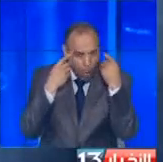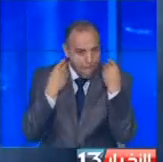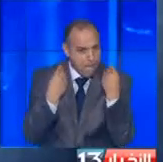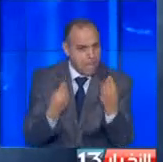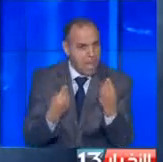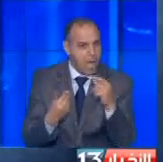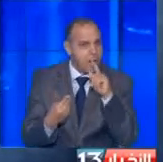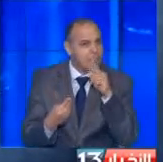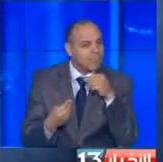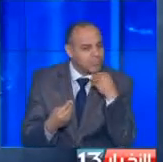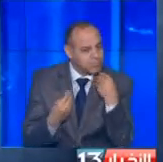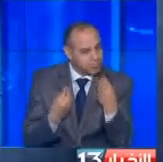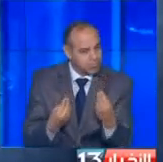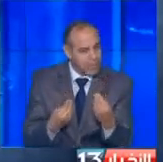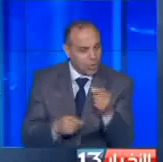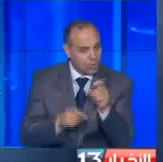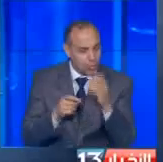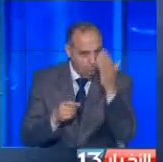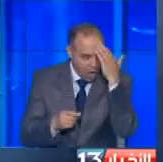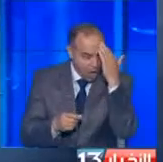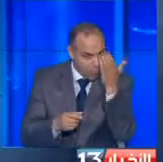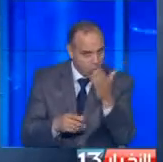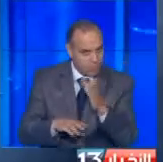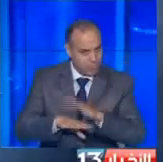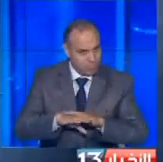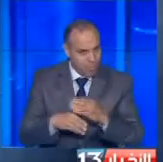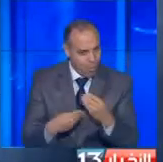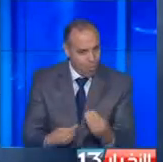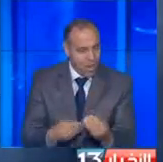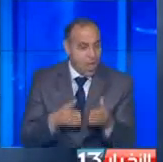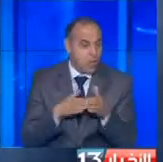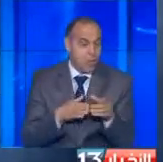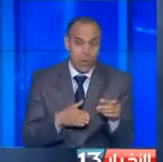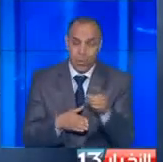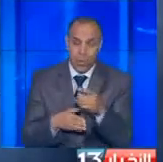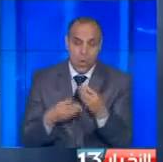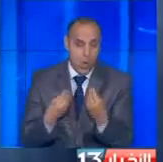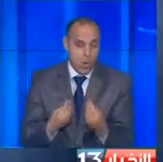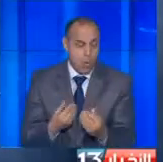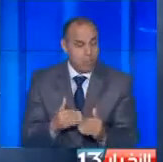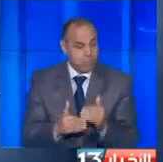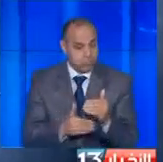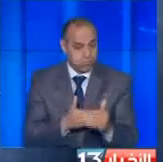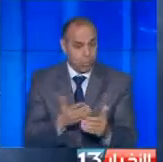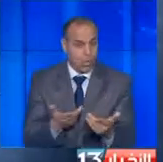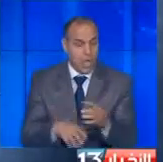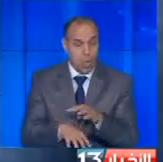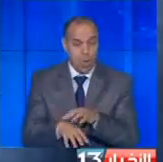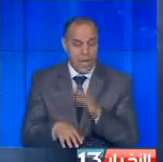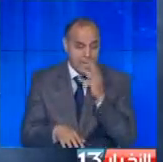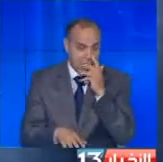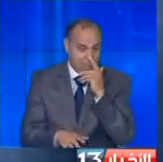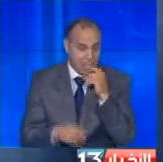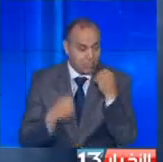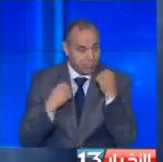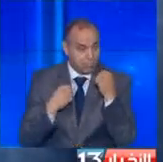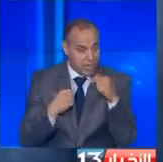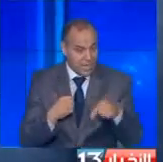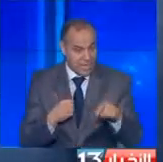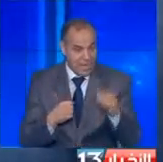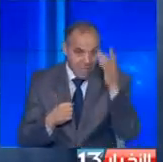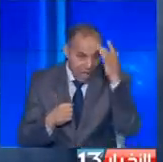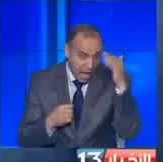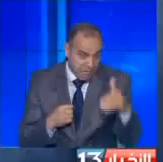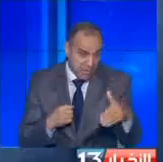يعبر عنه بالشخصيات الاعتبارية. هذا هو ما ندعو له. وإحنا اليوم رانا قادمين على مستوى ولاية قبلي في تظاهرات معناتها